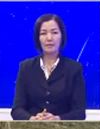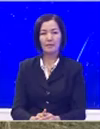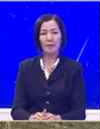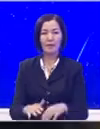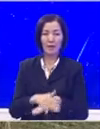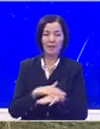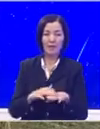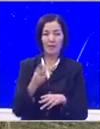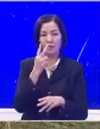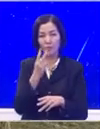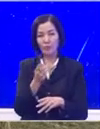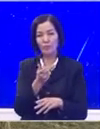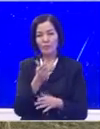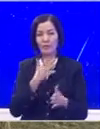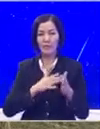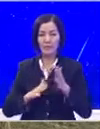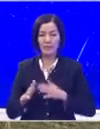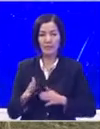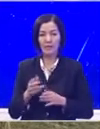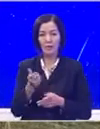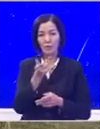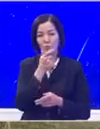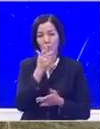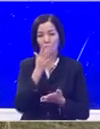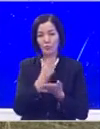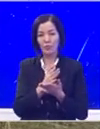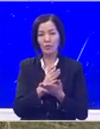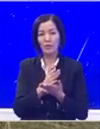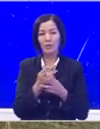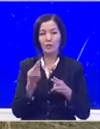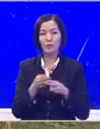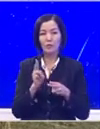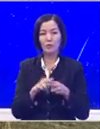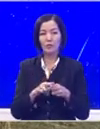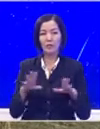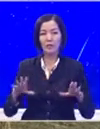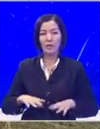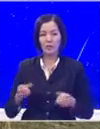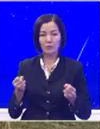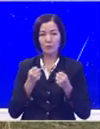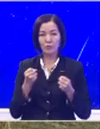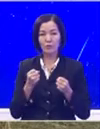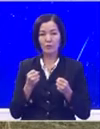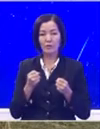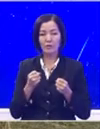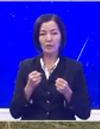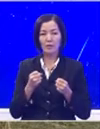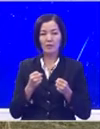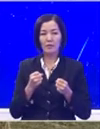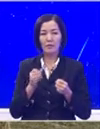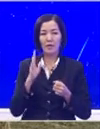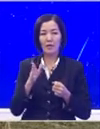риза. Мінекей қаншама ел жұрт келіп көріп отыр. Сондықтан енді ат спорты бізде кешеуілдеп болса да